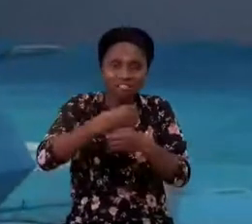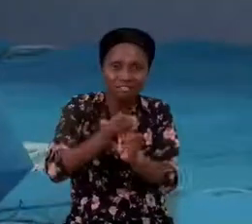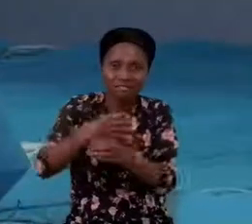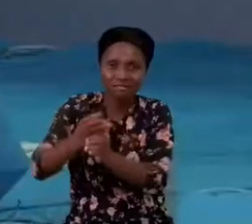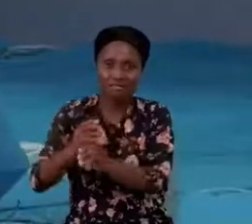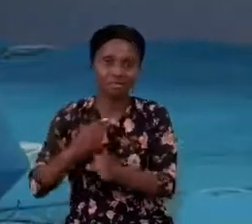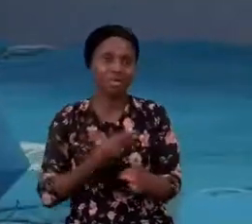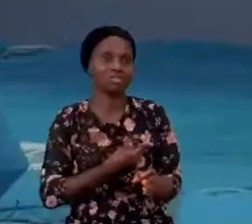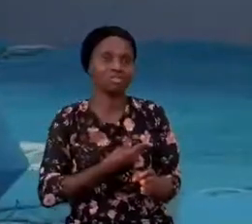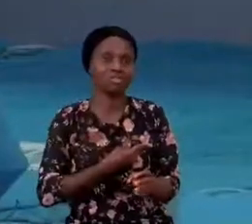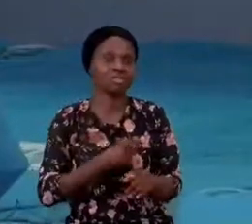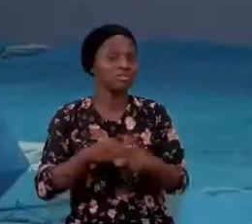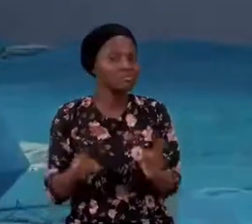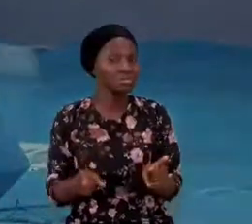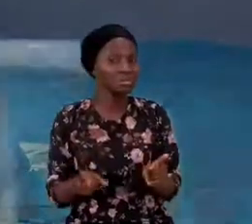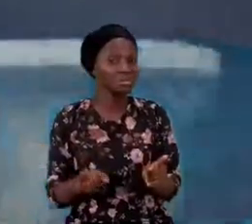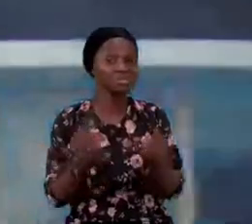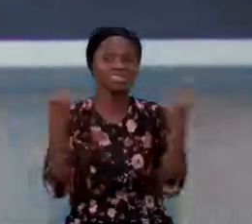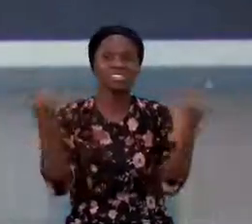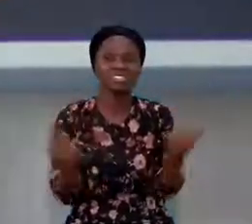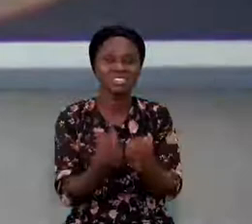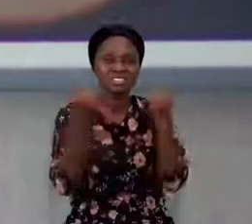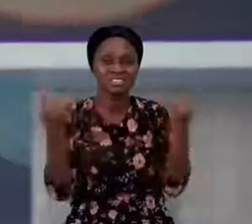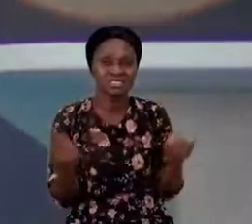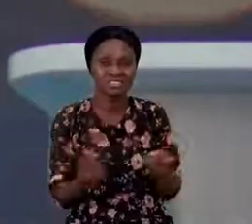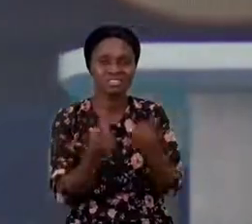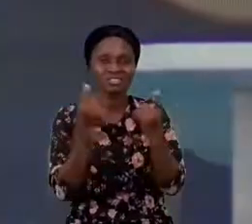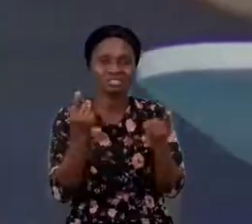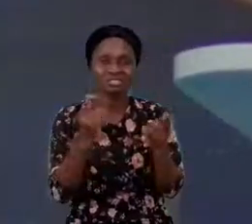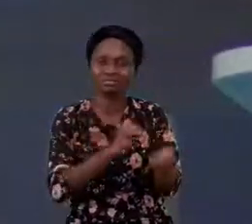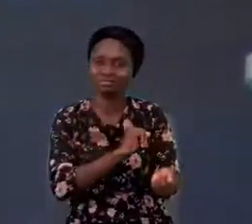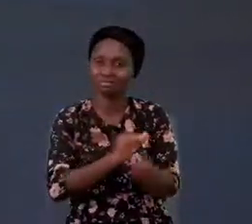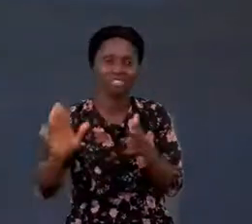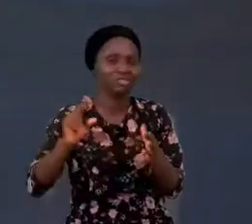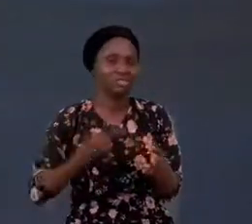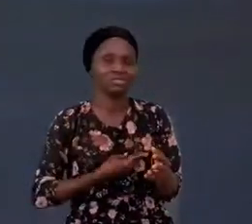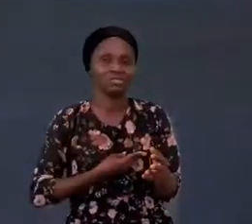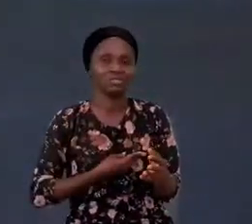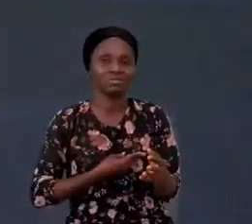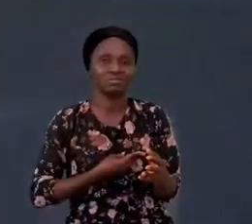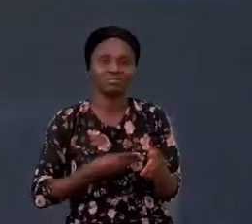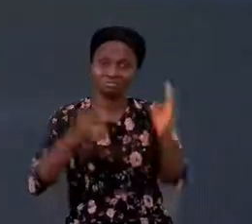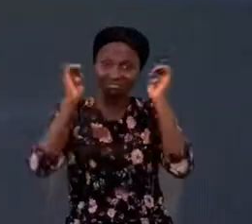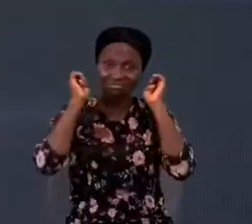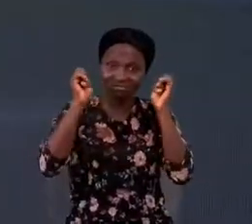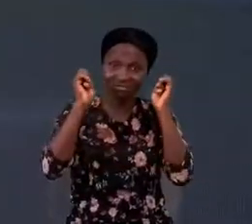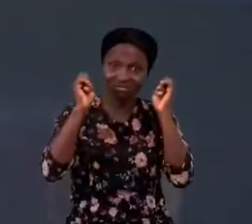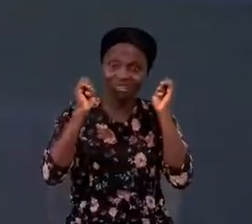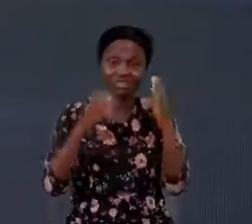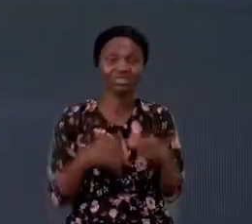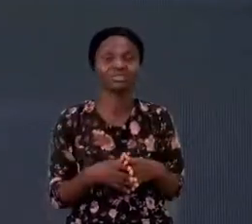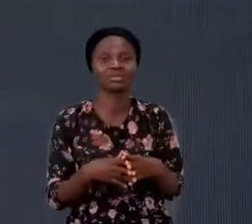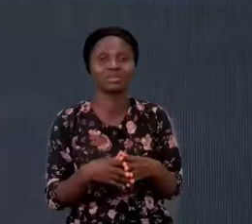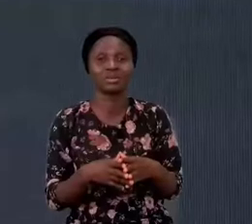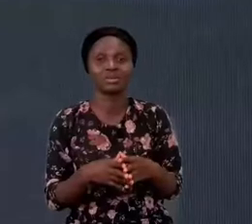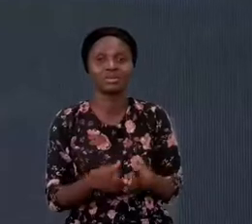L'éducation, le péché nous déforme. L'éducation, c'est de nous former, mais ce n'est pas suffisant. Il faut la main de Dieu qui nous a